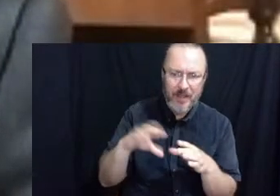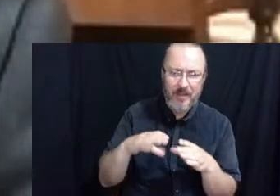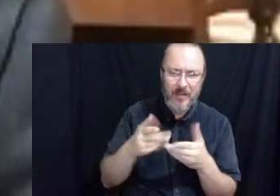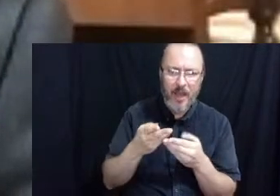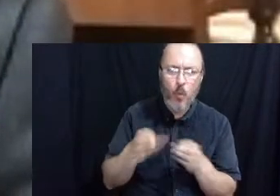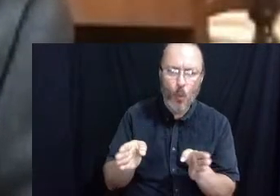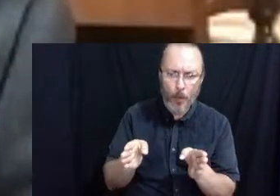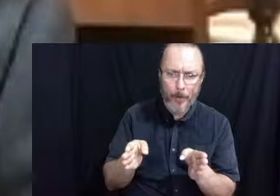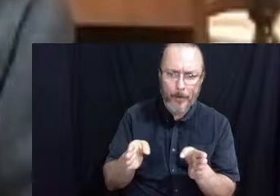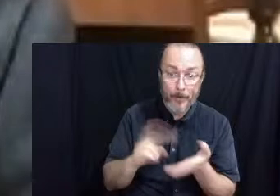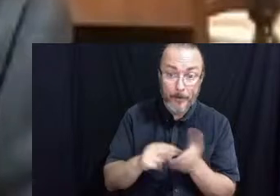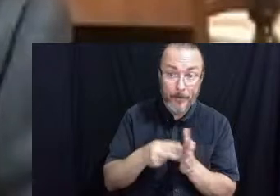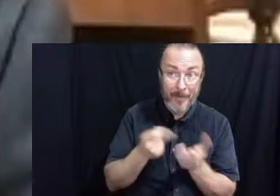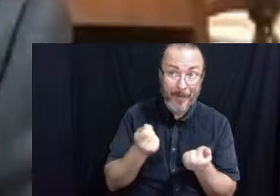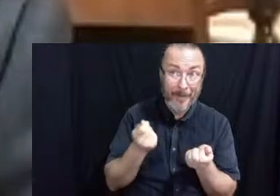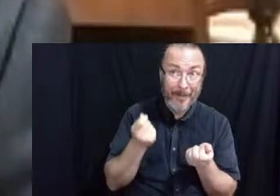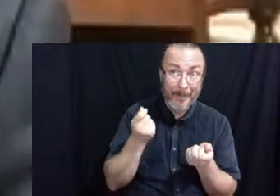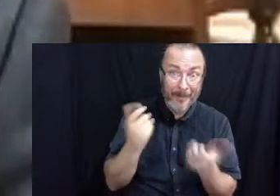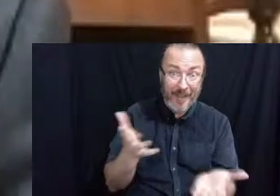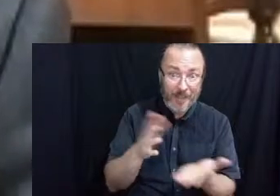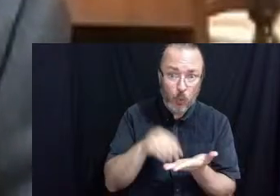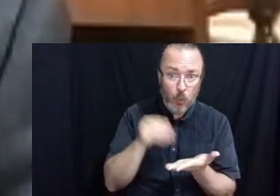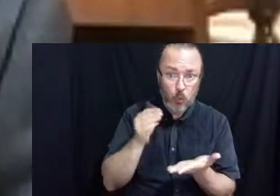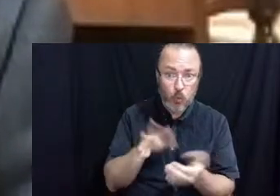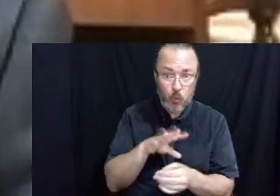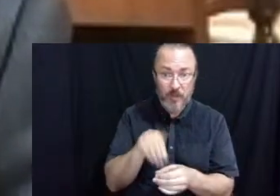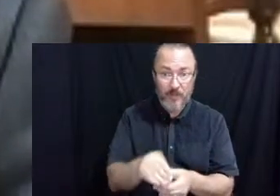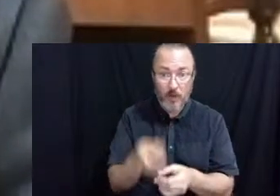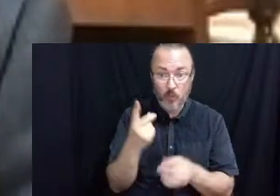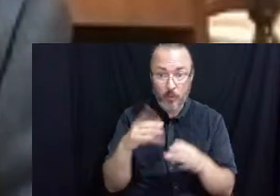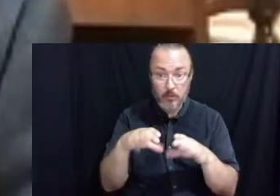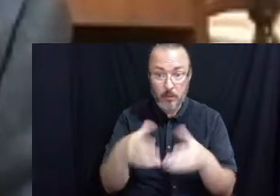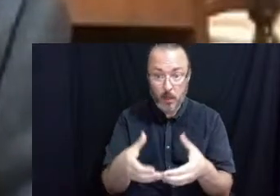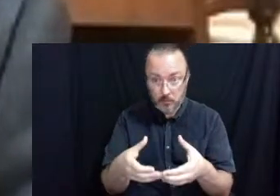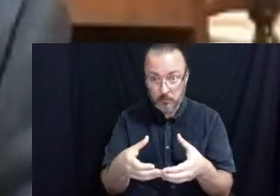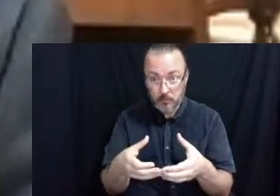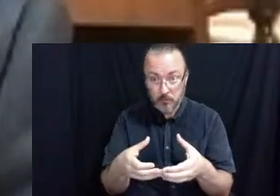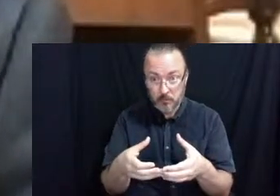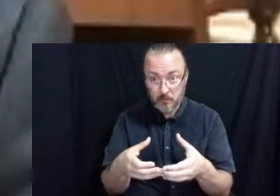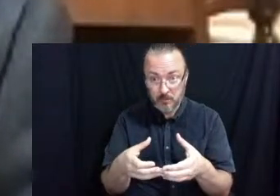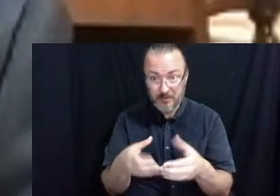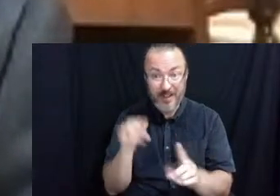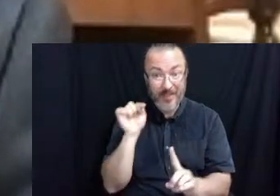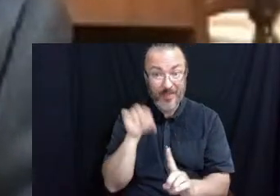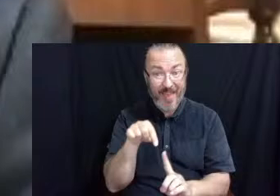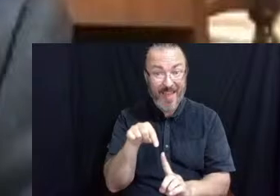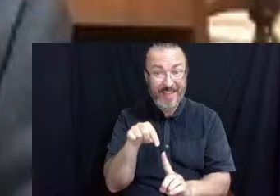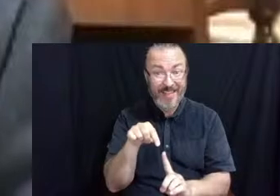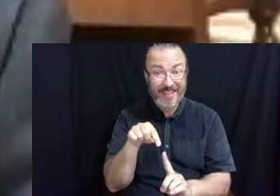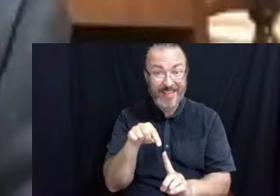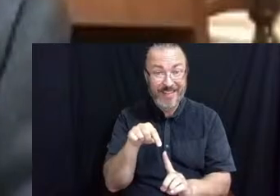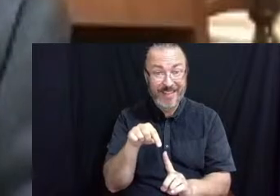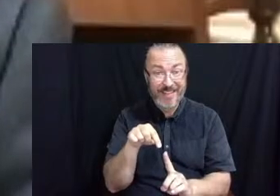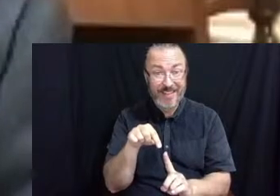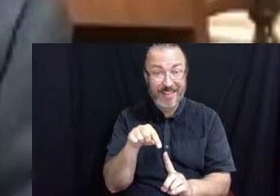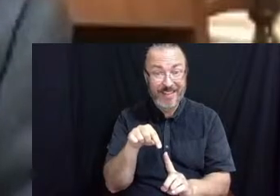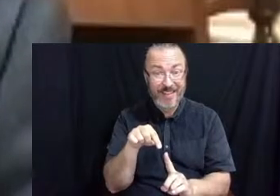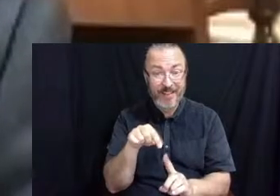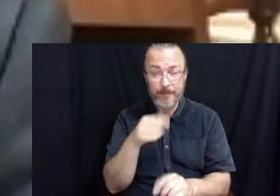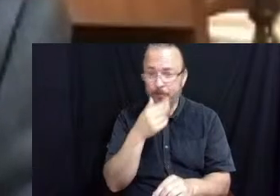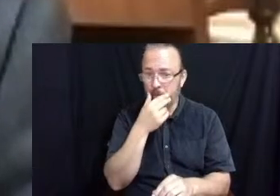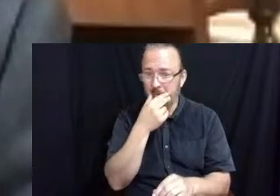classe surchargées. Lorsqu'il y a trop d'élèves dans une salle de classe, bien entendu, cela ne